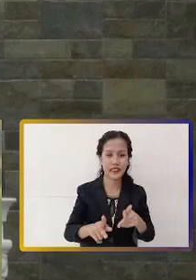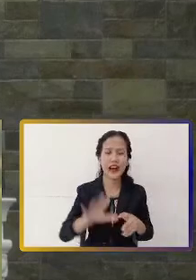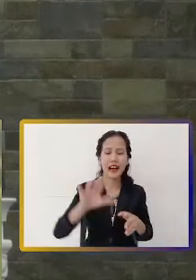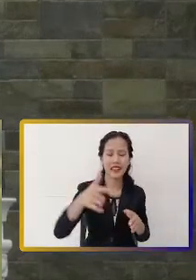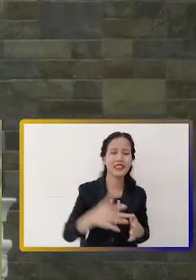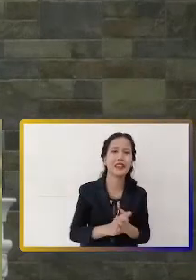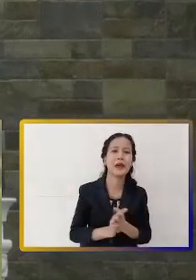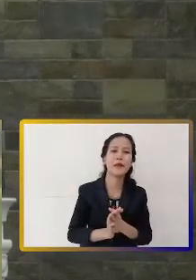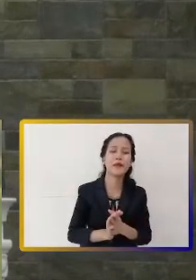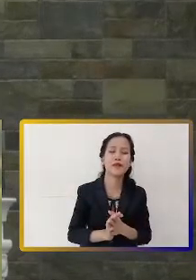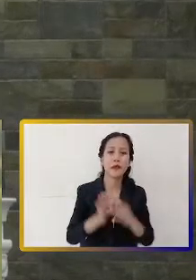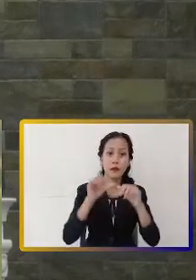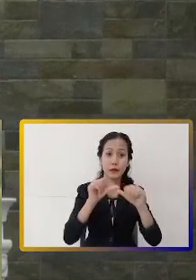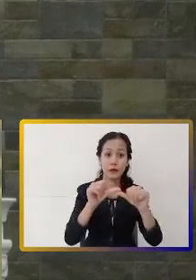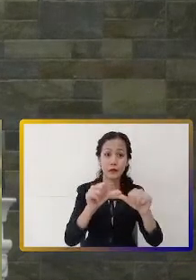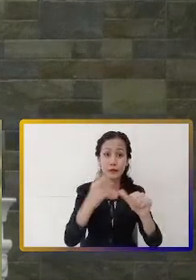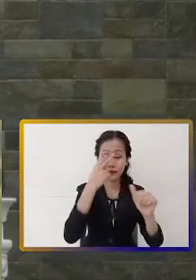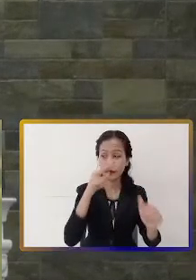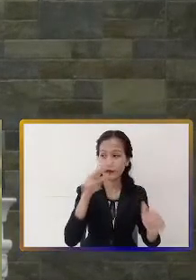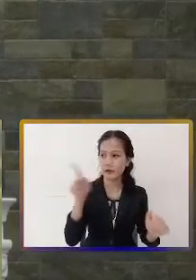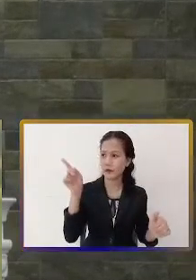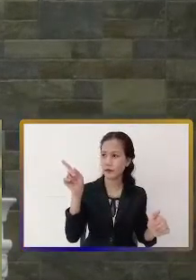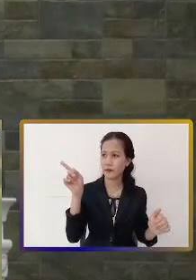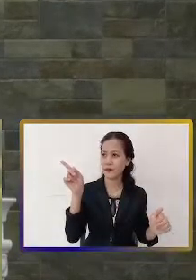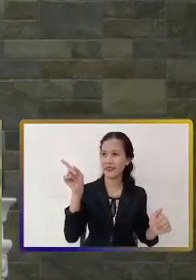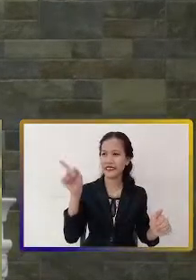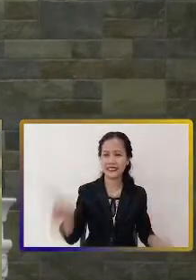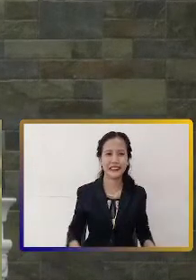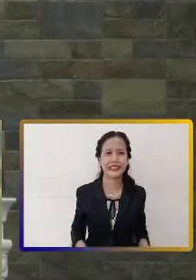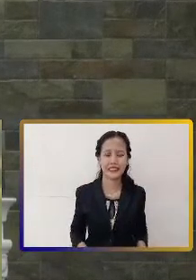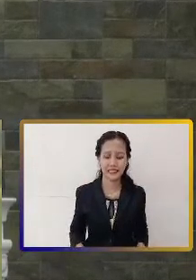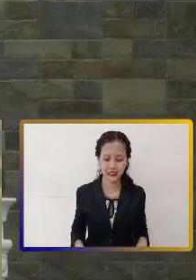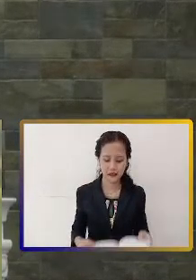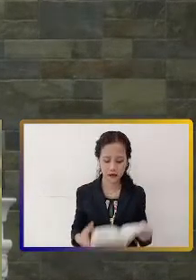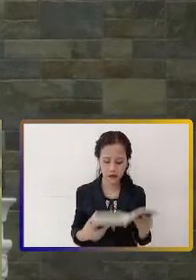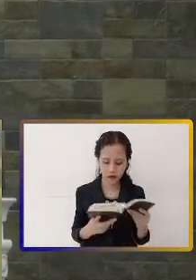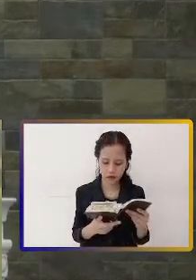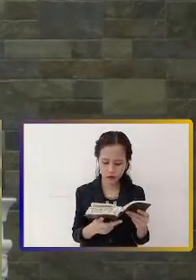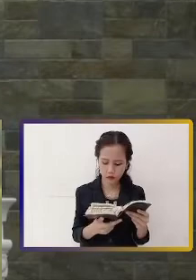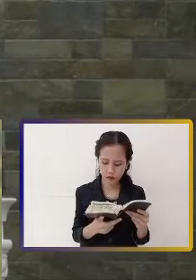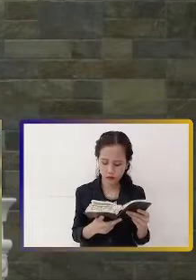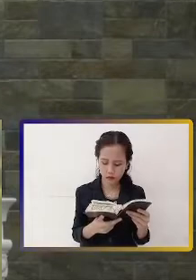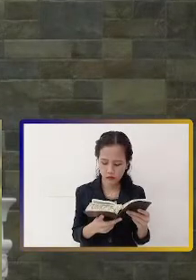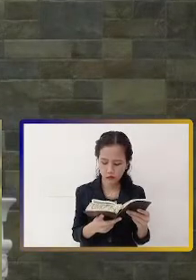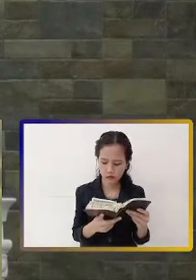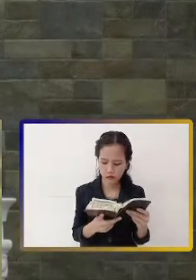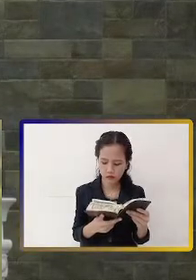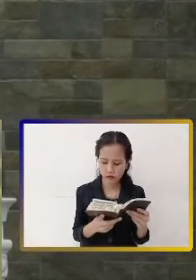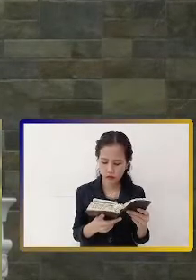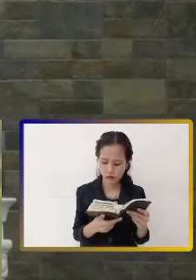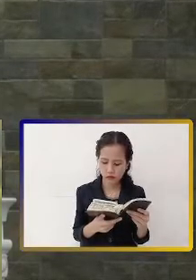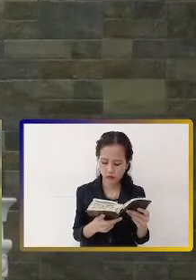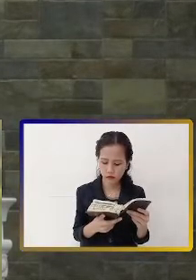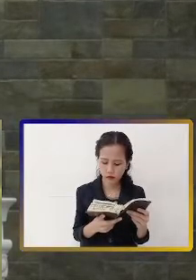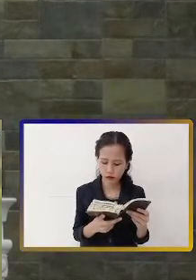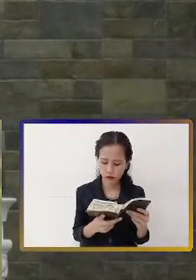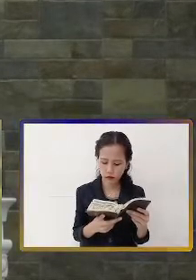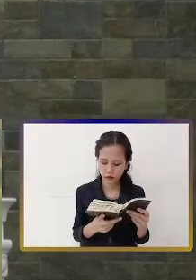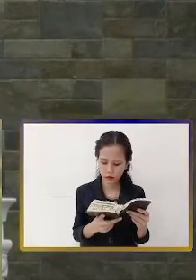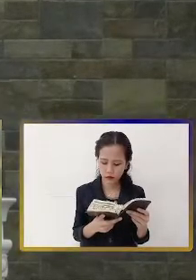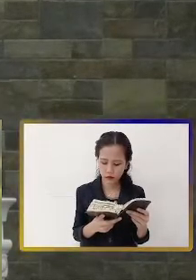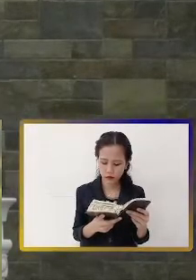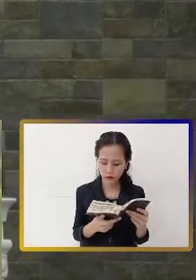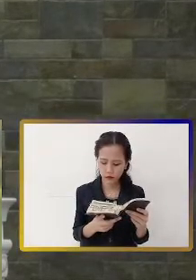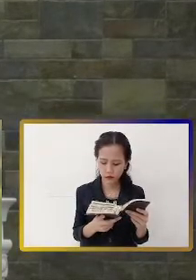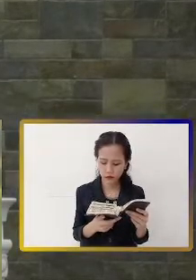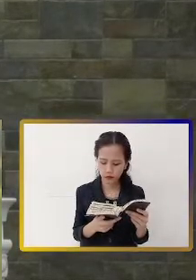Look, largeness of heart, even as the sand that is on the seashore. And